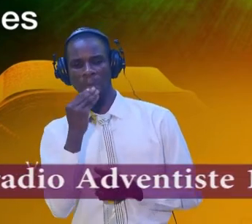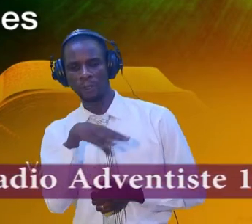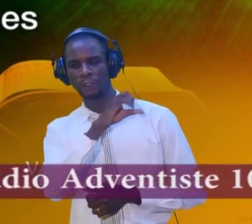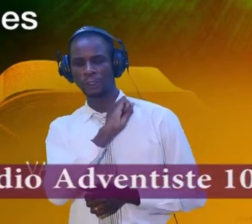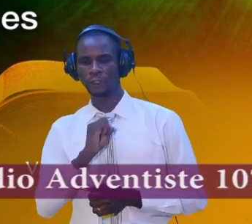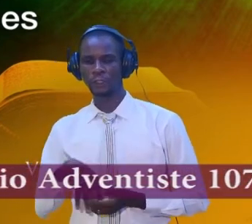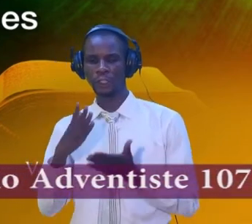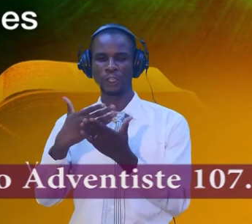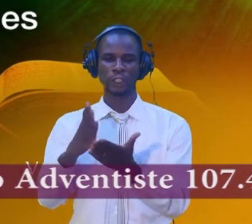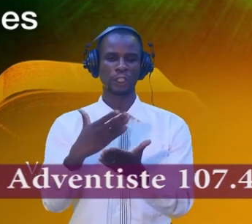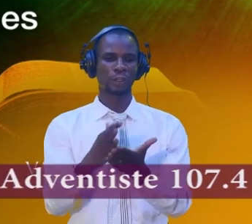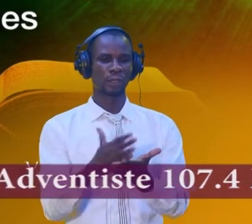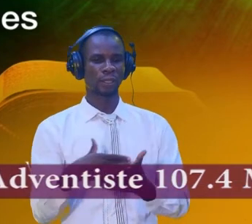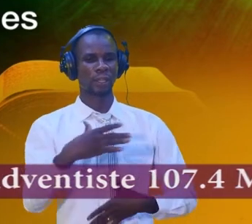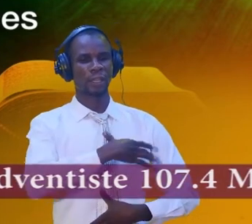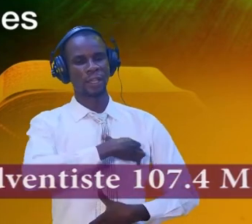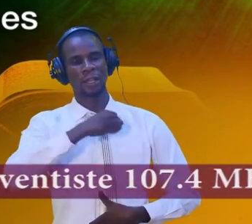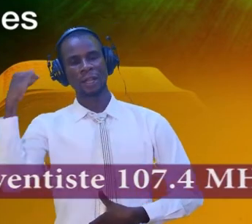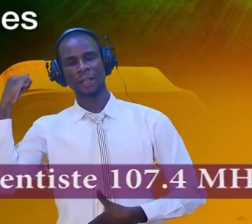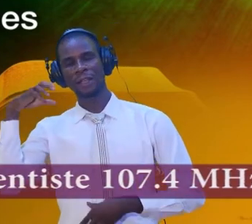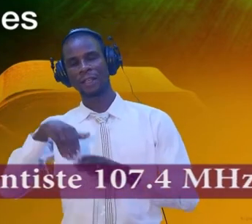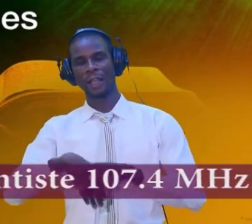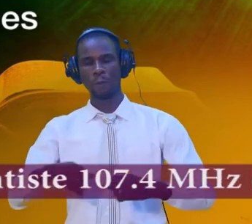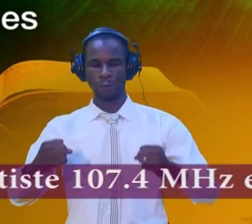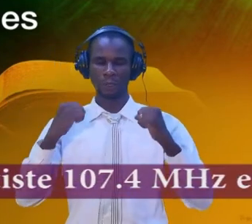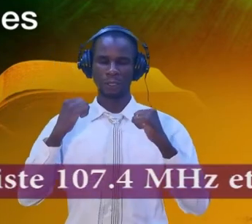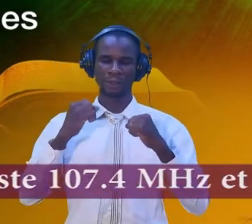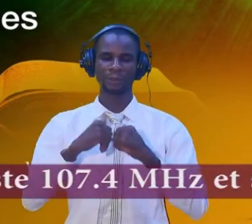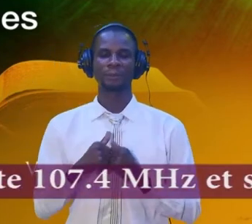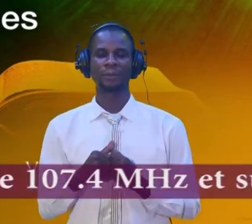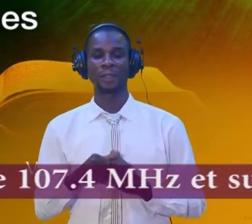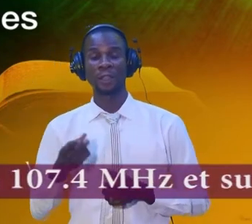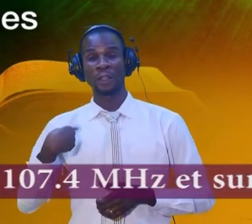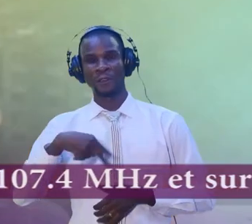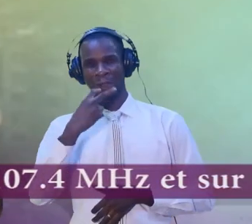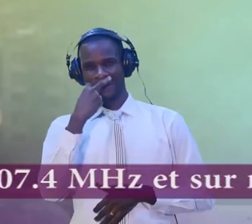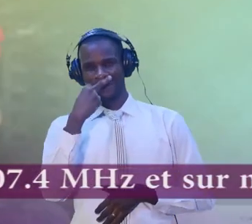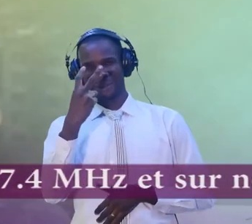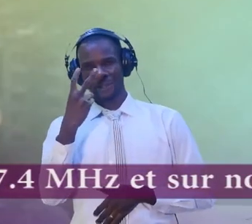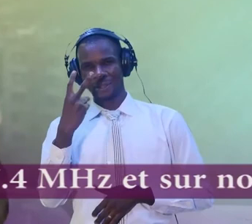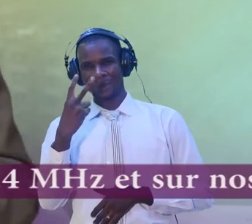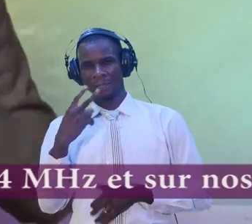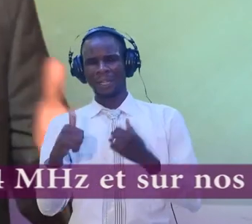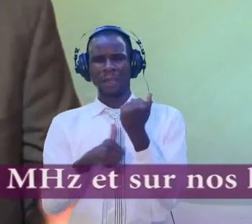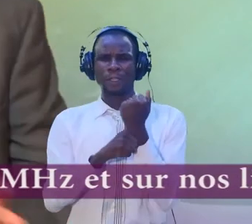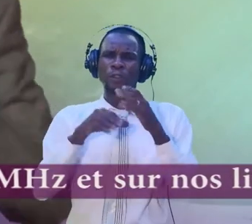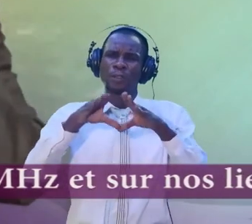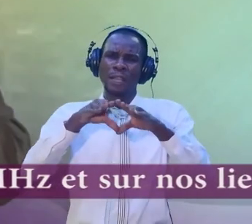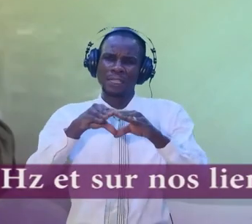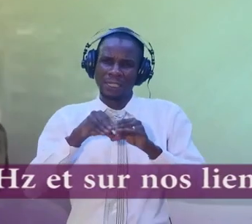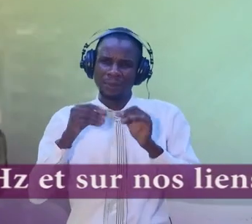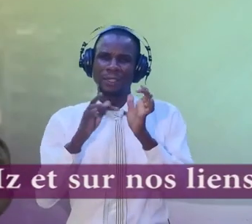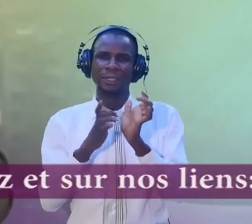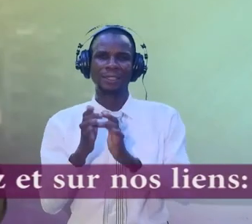vyao, wakavichoma moto mbele ya watu wote, wakafanya hesabu ya thamani yao, wakaona ya kwamba yapata